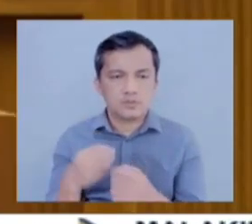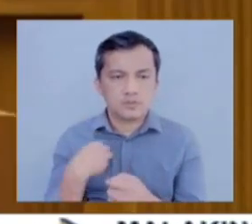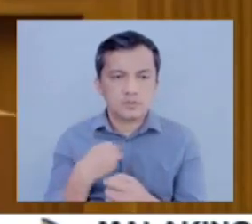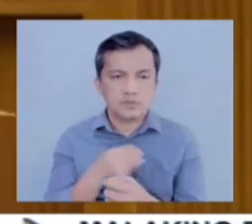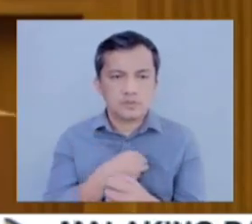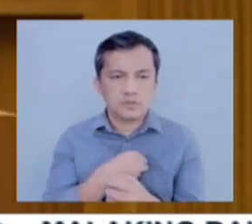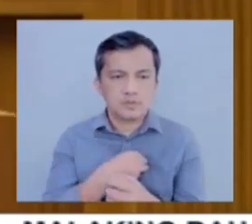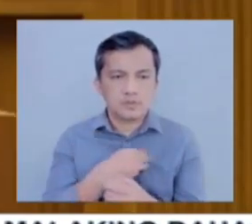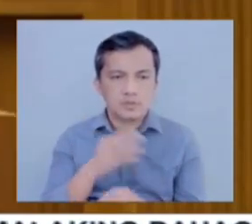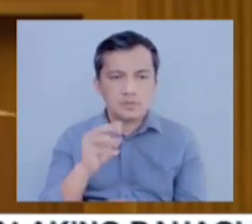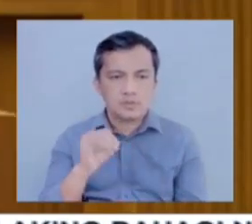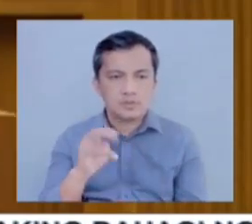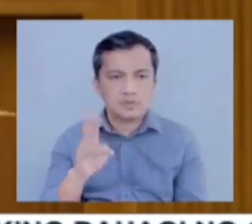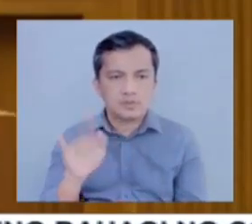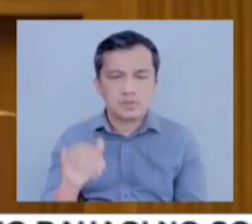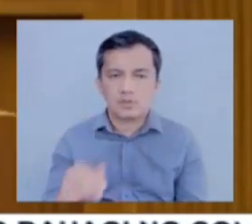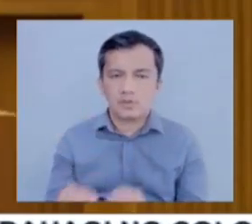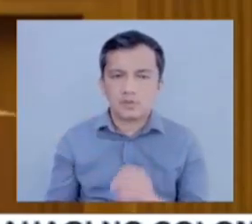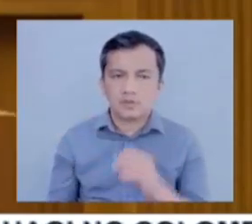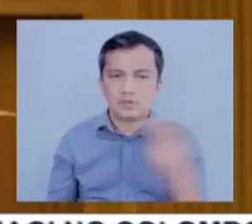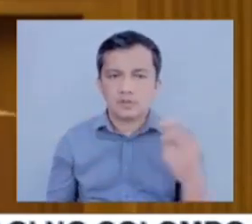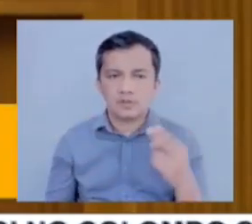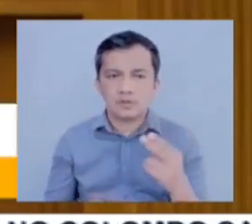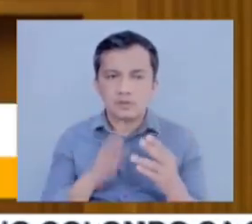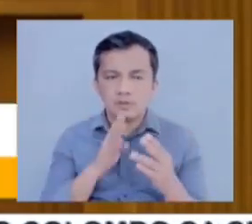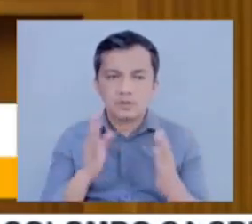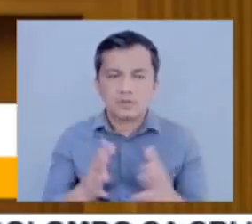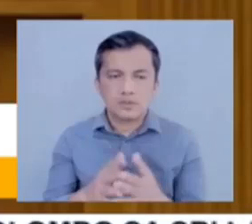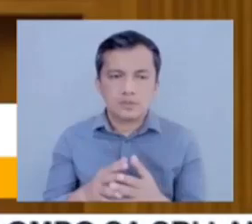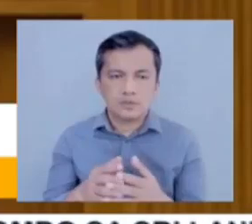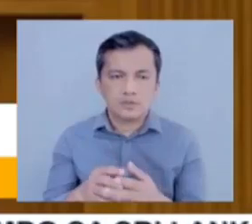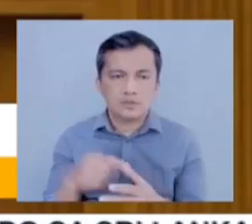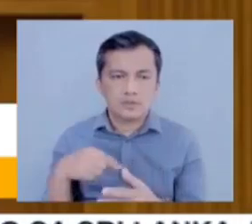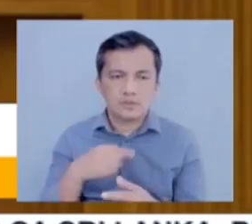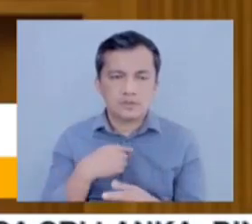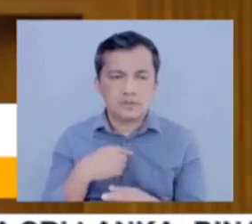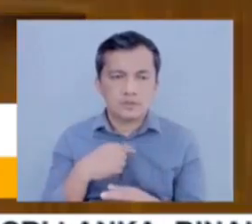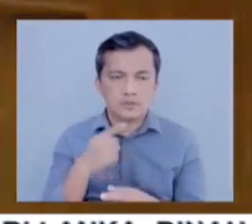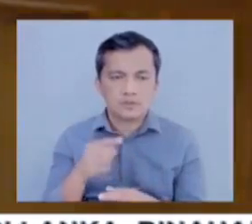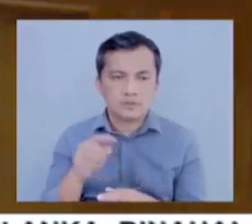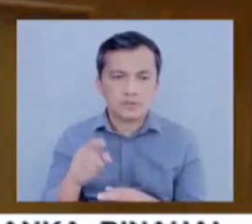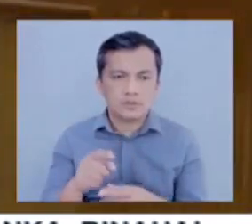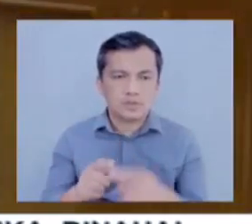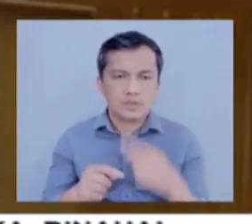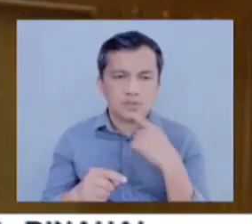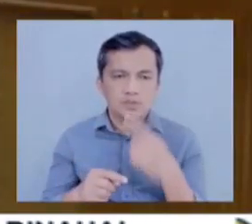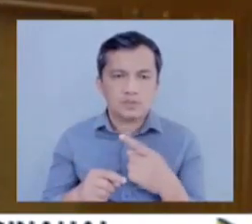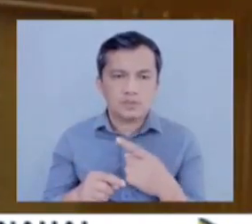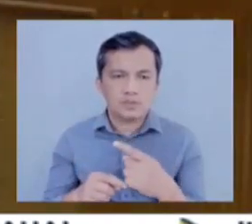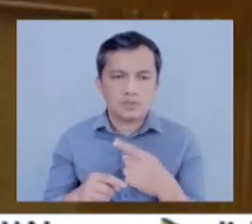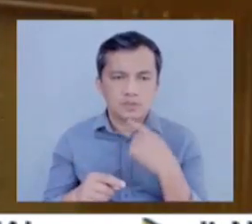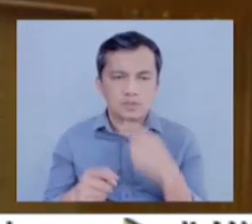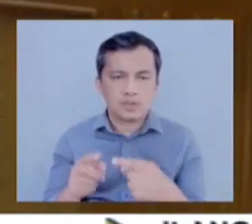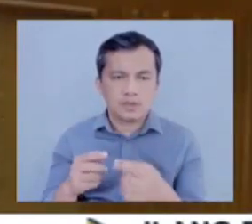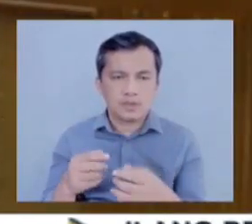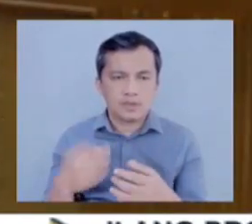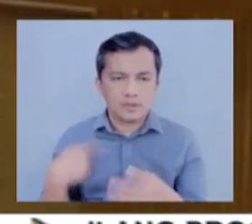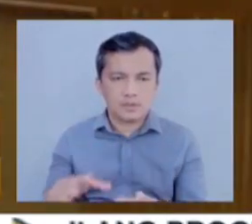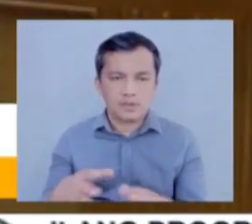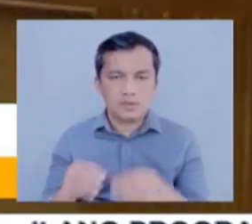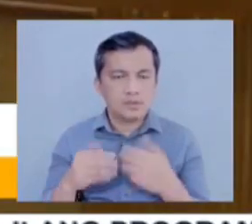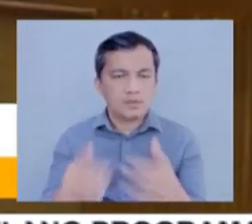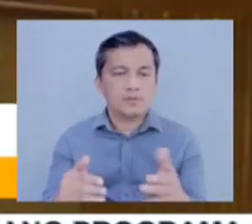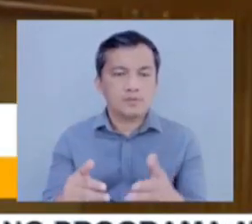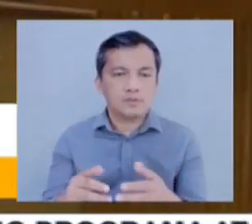Oh. Mr. Speaker, we join the minority in their motion to terminate the period of debate. So move, Mr. Speaker.